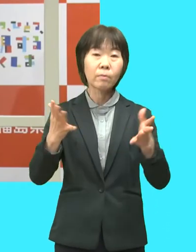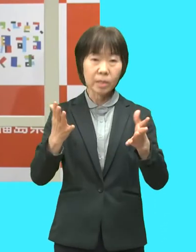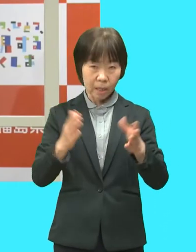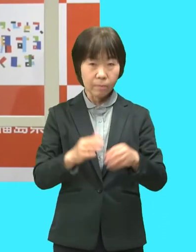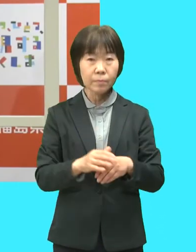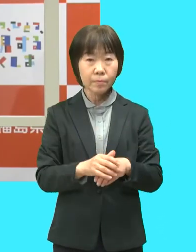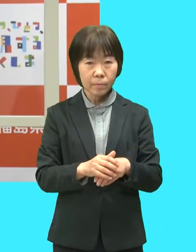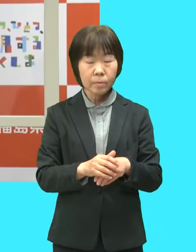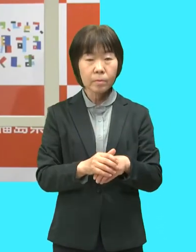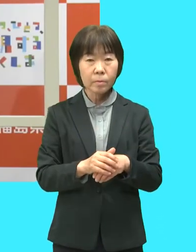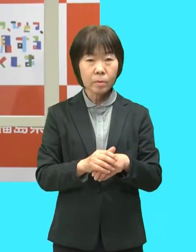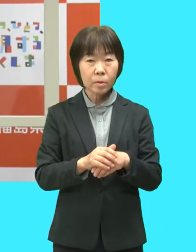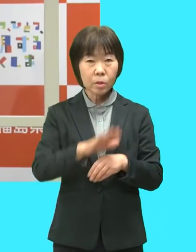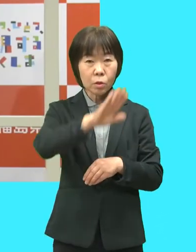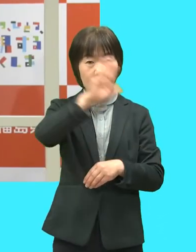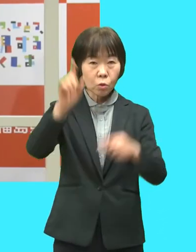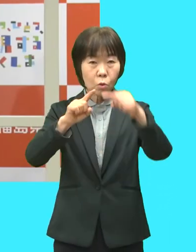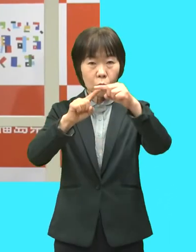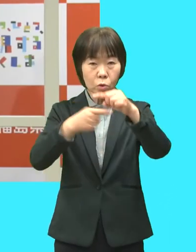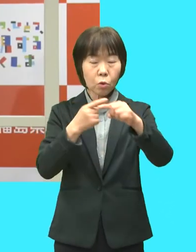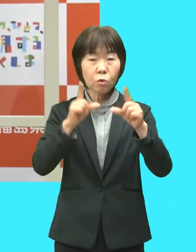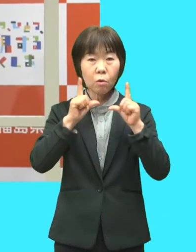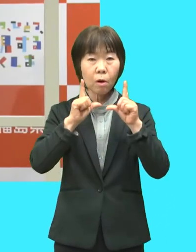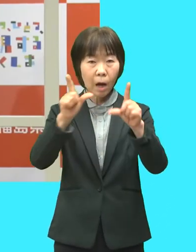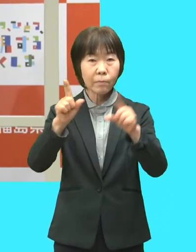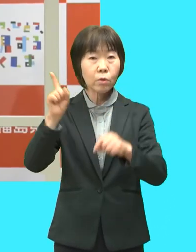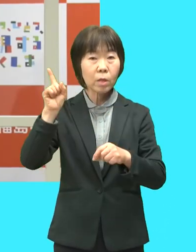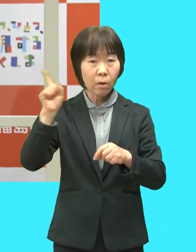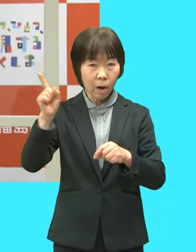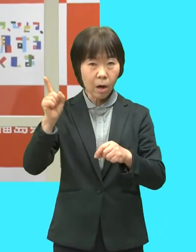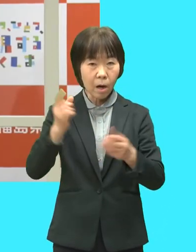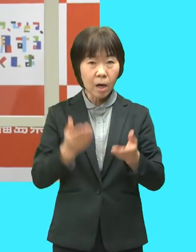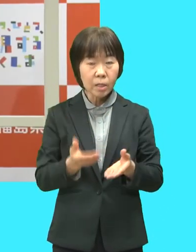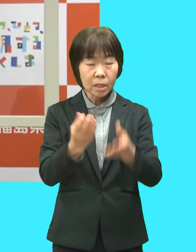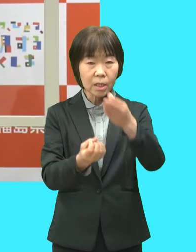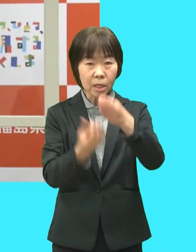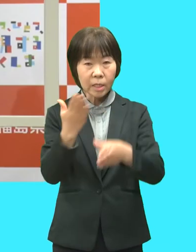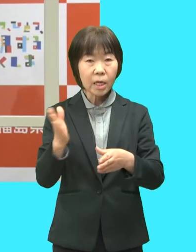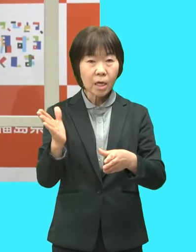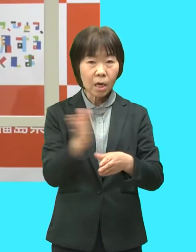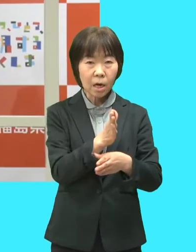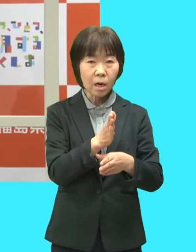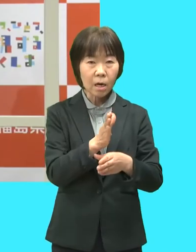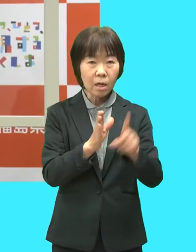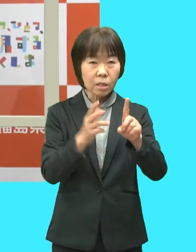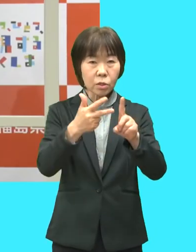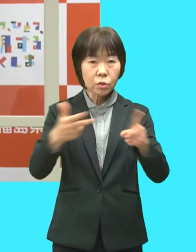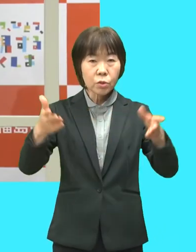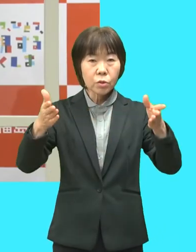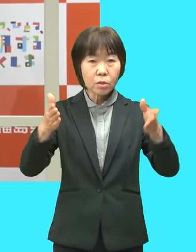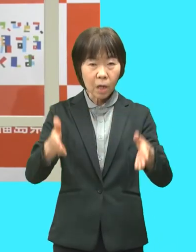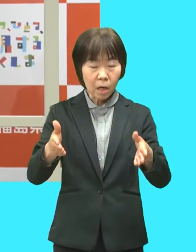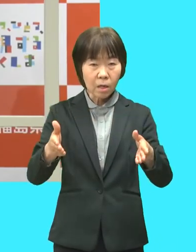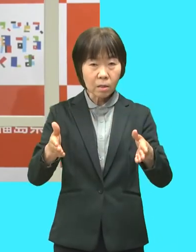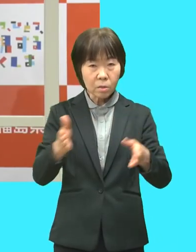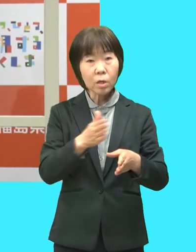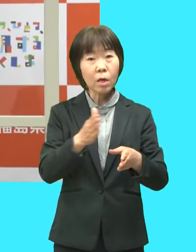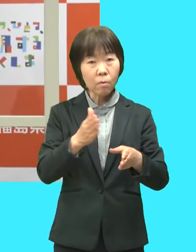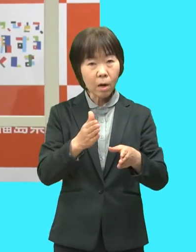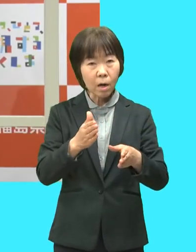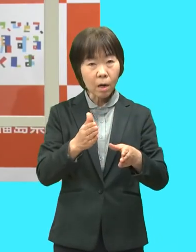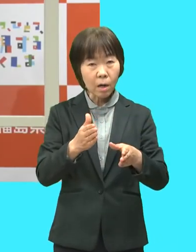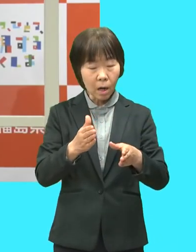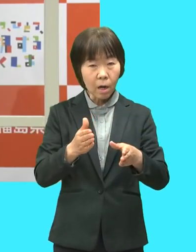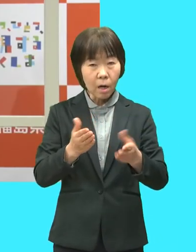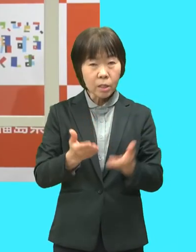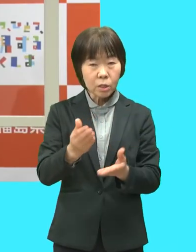ません。気象庁の発表では、地震発生から1週間程度は最大震度5